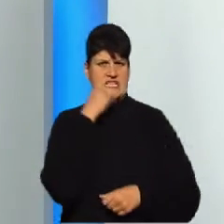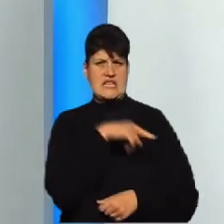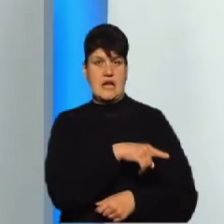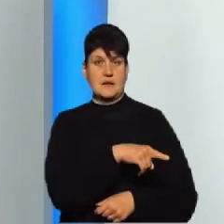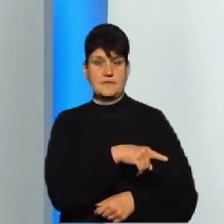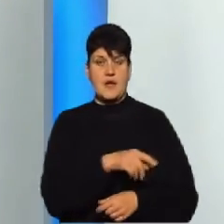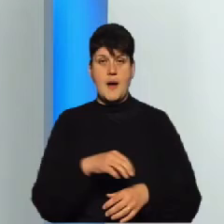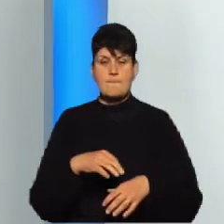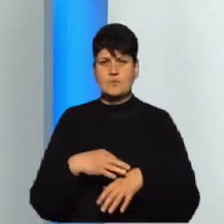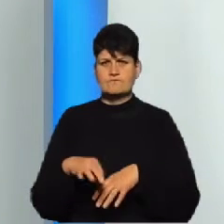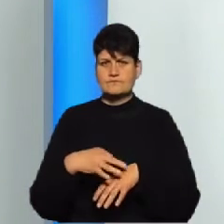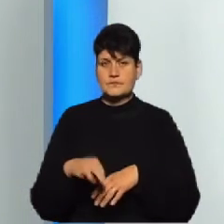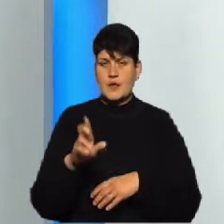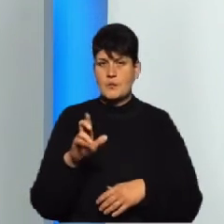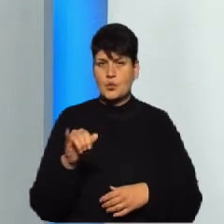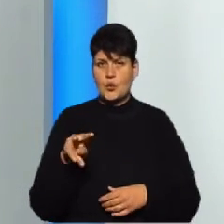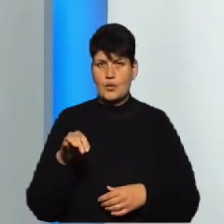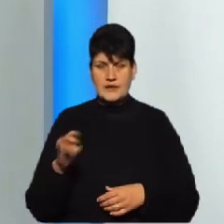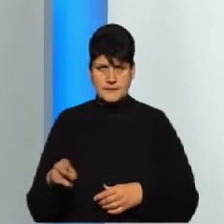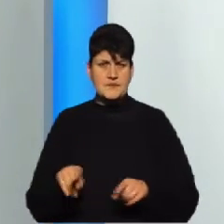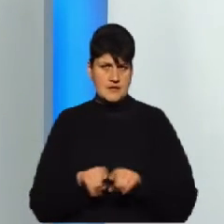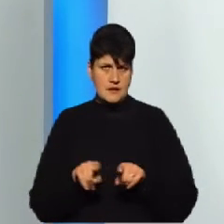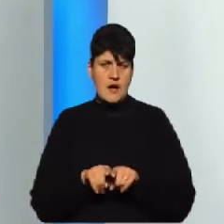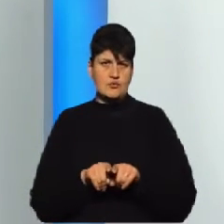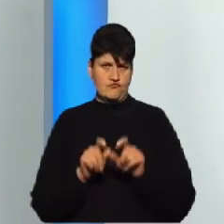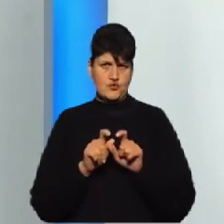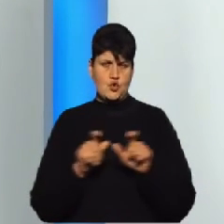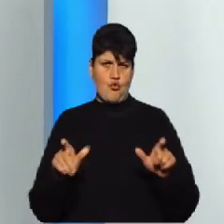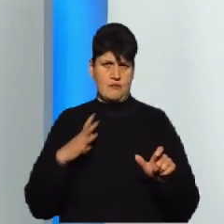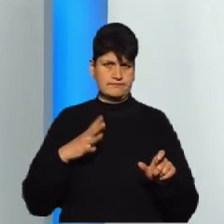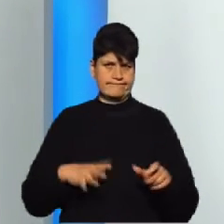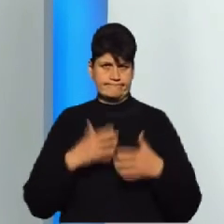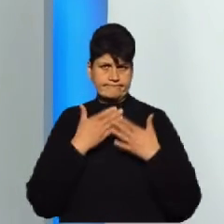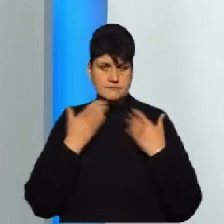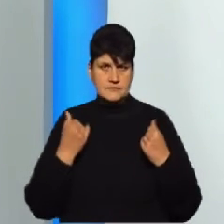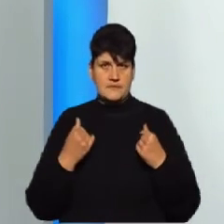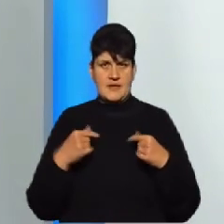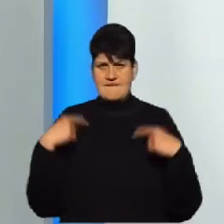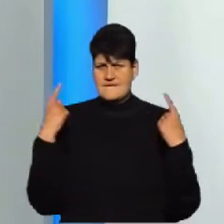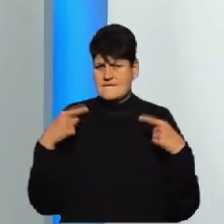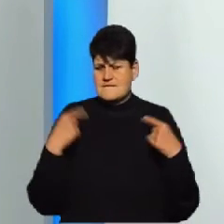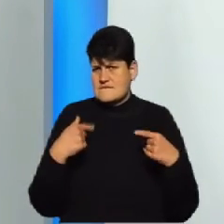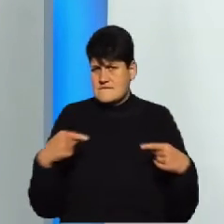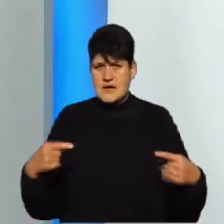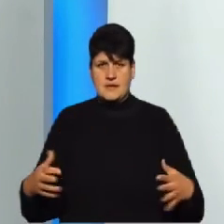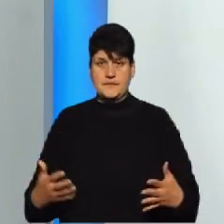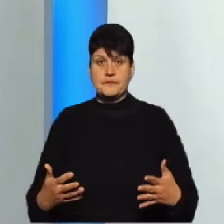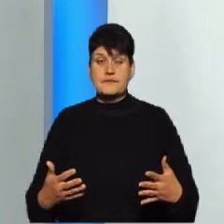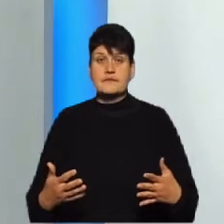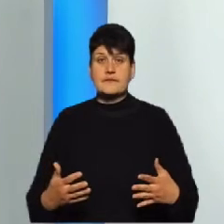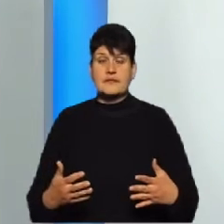також в школі нетерпимість цькування іншого. Фанатизм будь-який. Так? Ксенофобія,